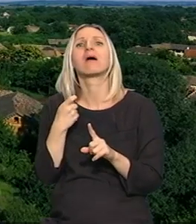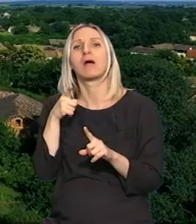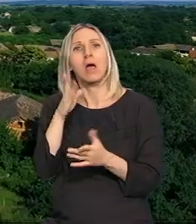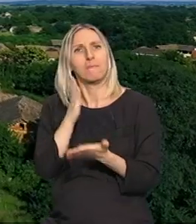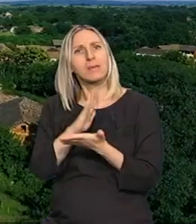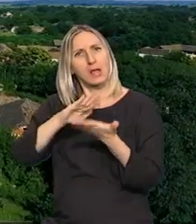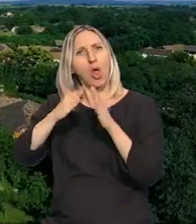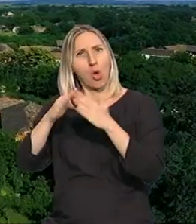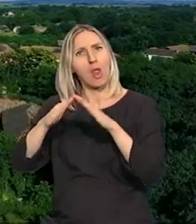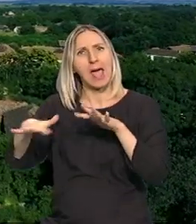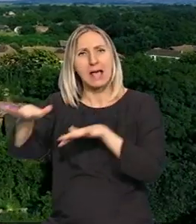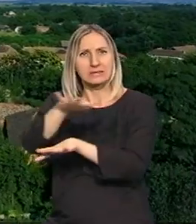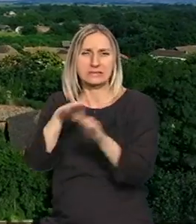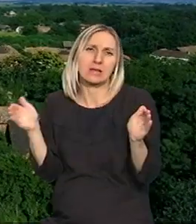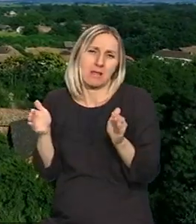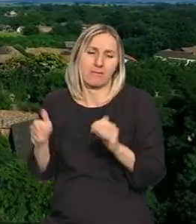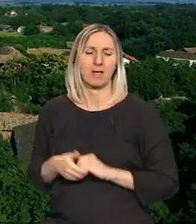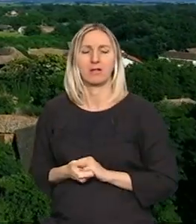naselje.